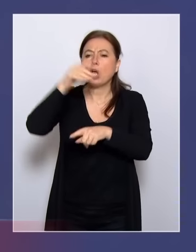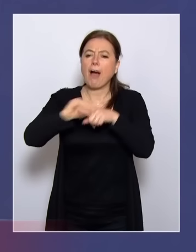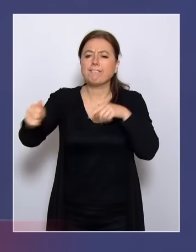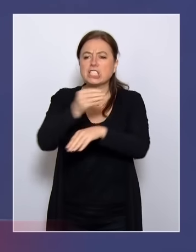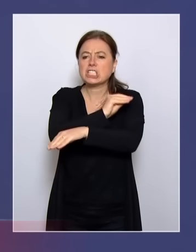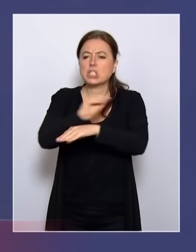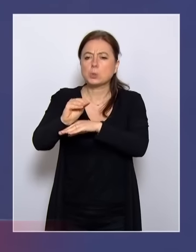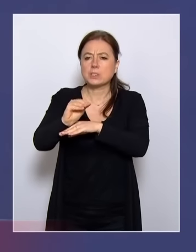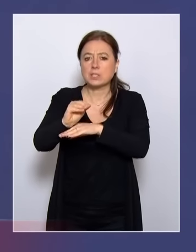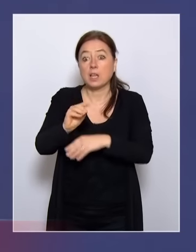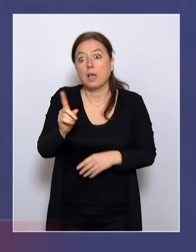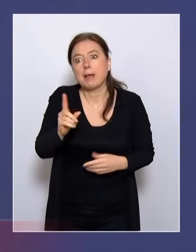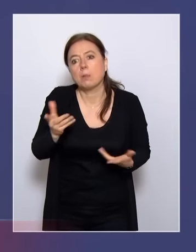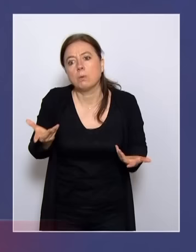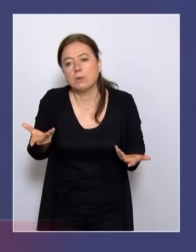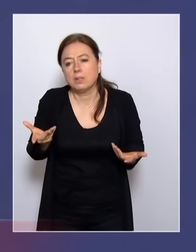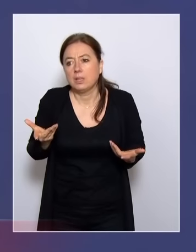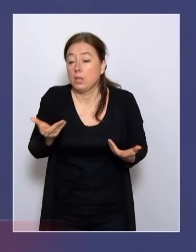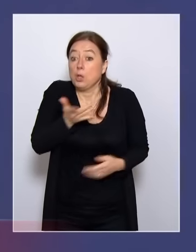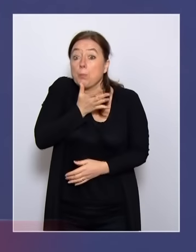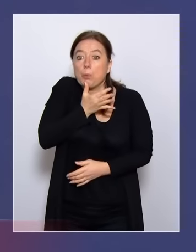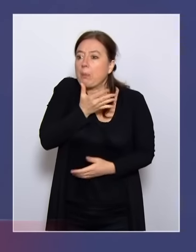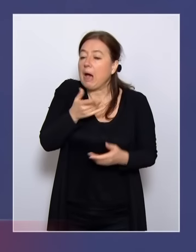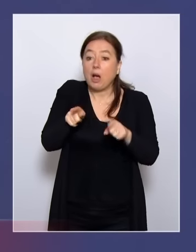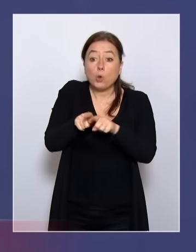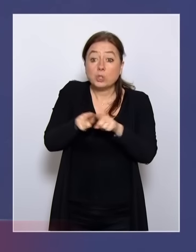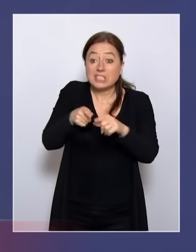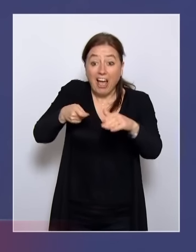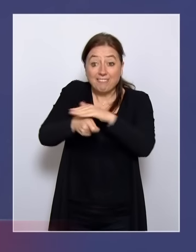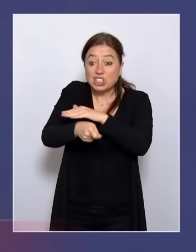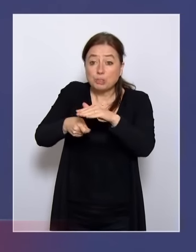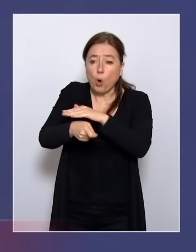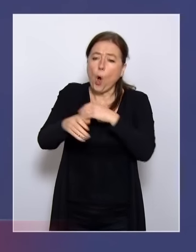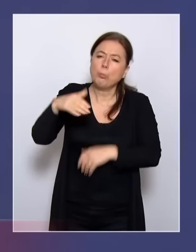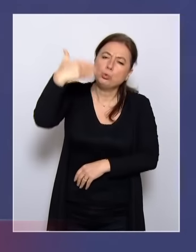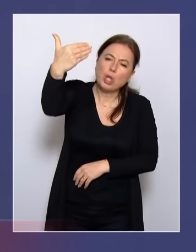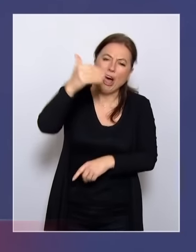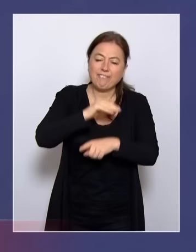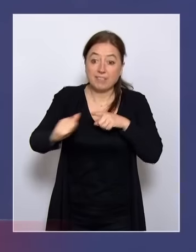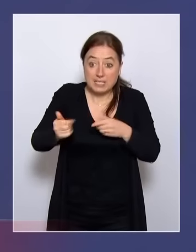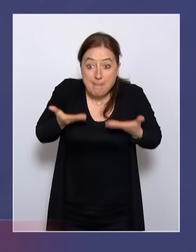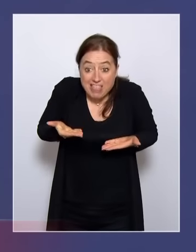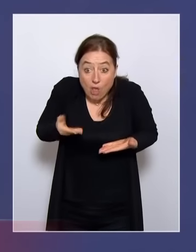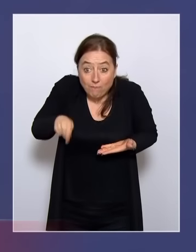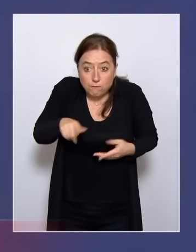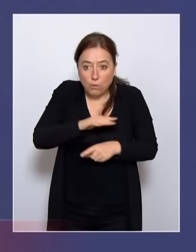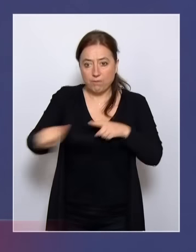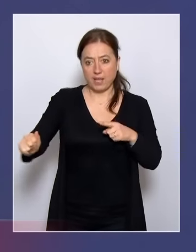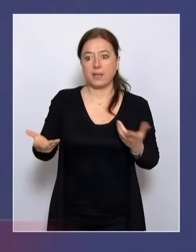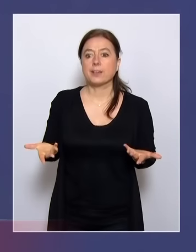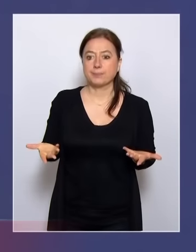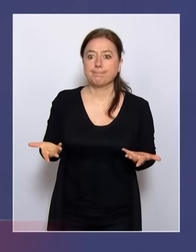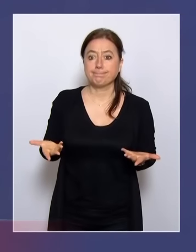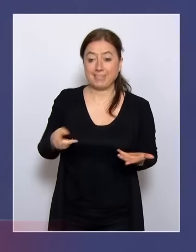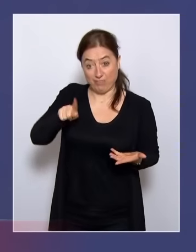On ne pas pleurer sur le lait répandu. On ne pas remettre à demain ces investissements parce que c'est maintenant qu'ils se font et que les décisions d'investissement